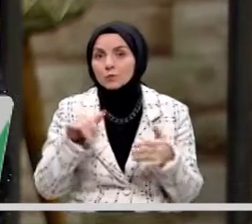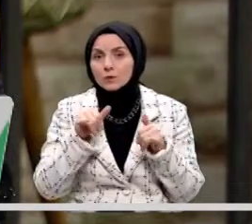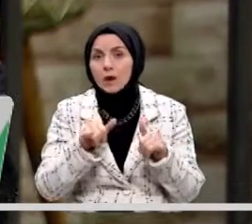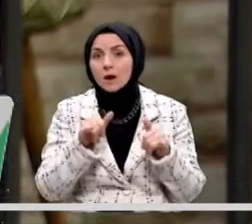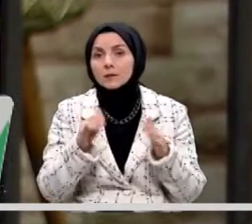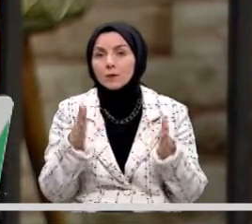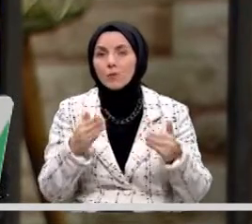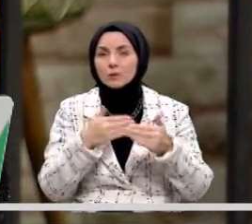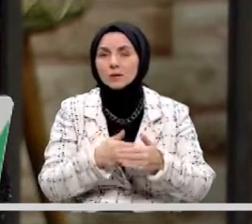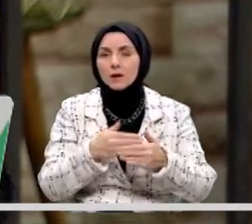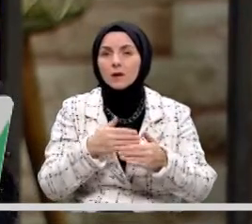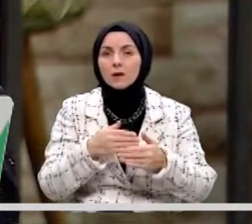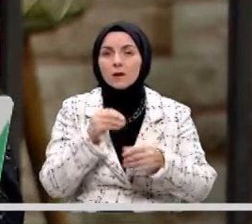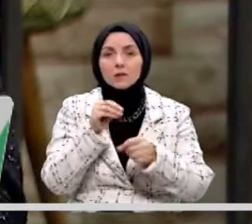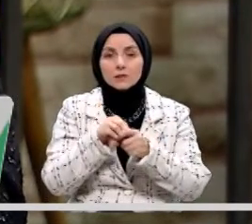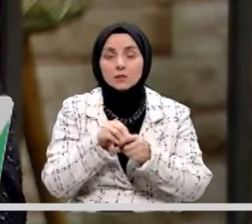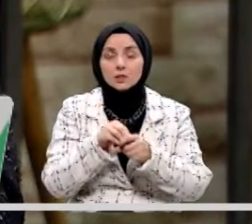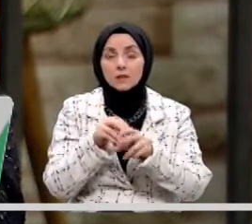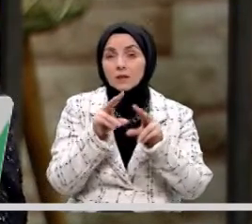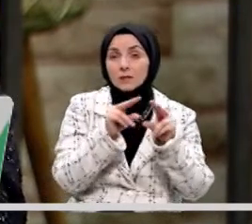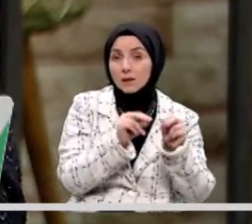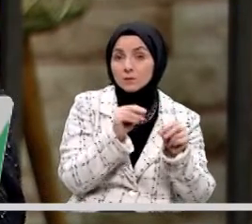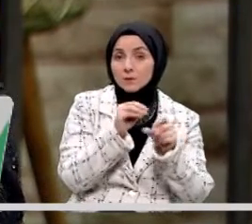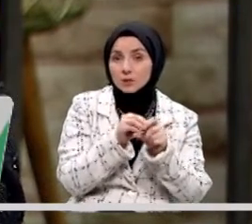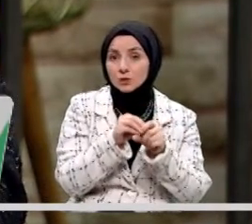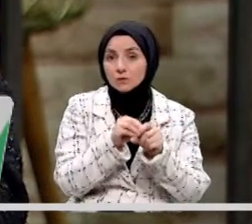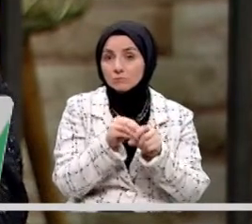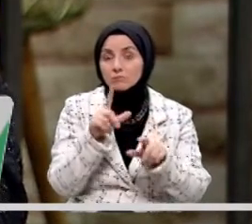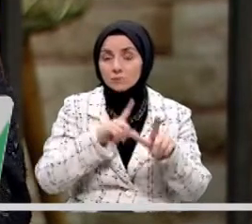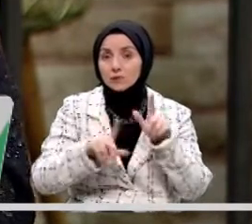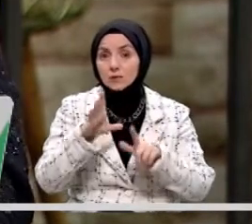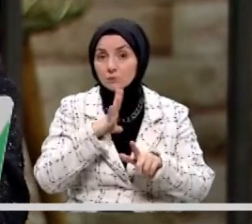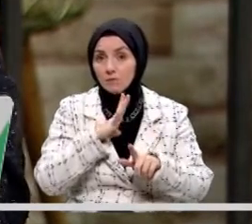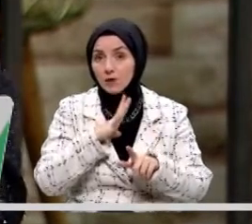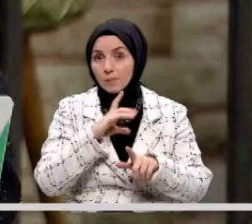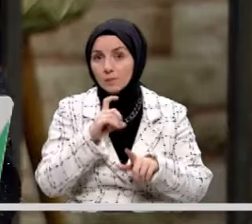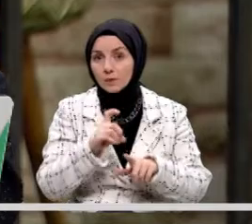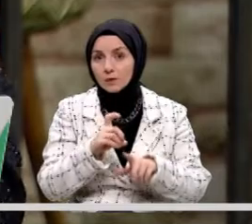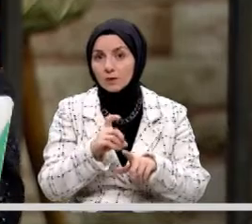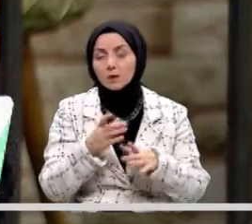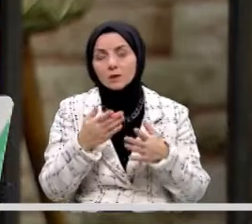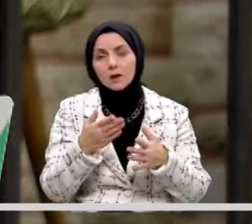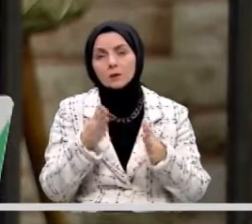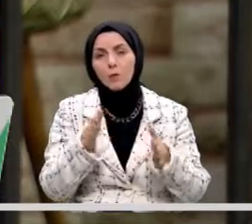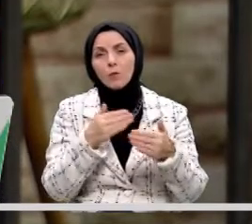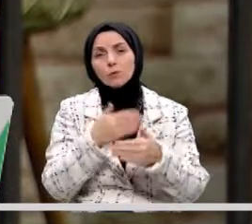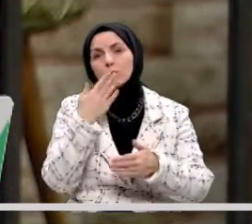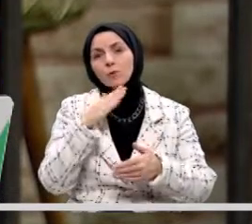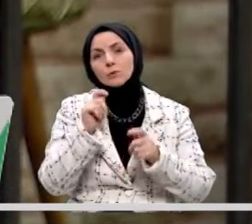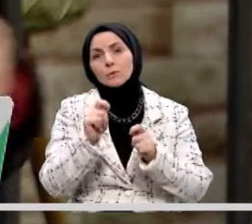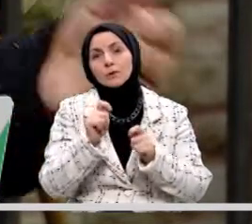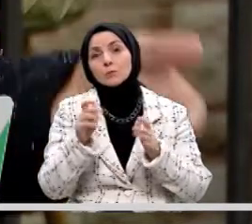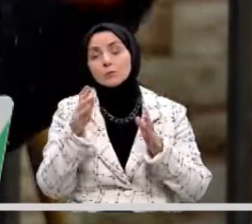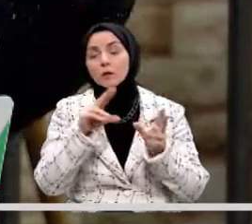yokmuş hanımefendi diye soruyor Yani bu çocuk 4 yaşında ise 5 yaşında bu çocuk mecbursunuzdur odanız yoktur yatarsınız yani yapacağınız bir şey yok yani